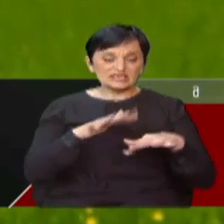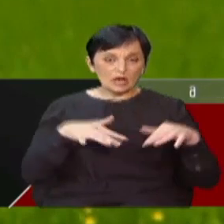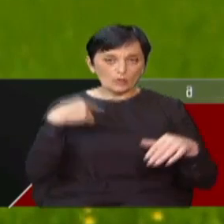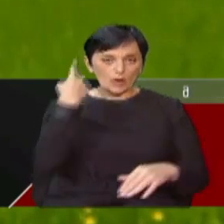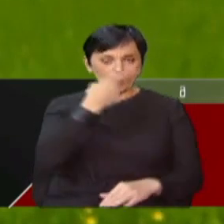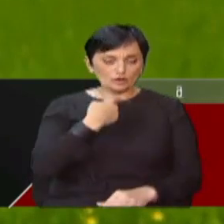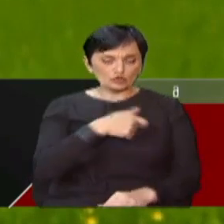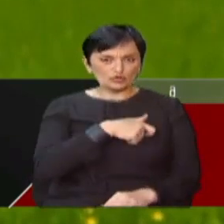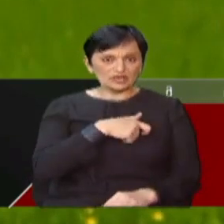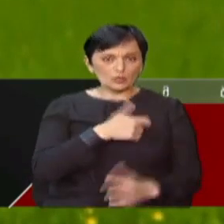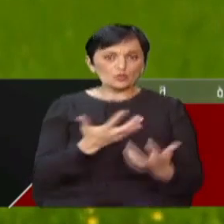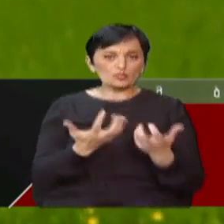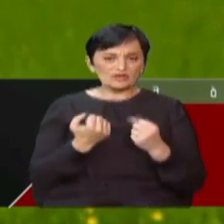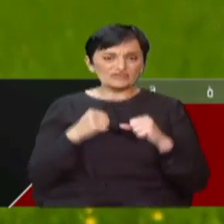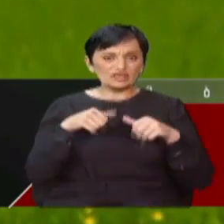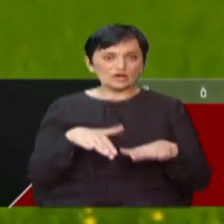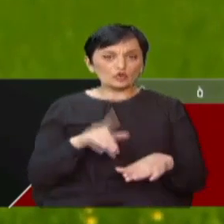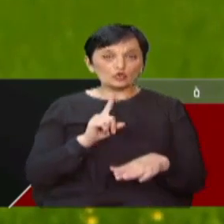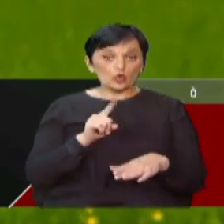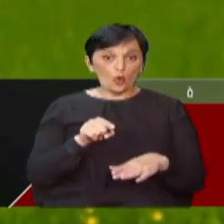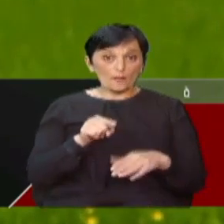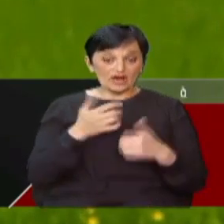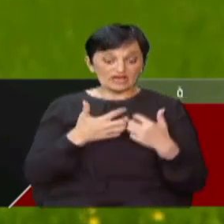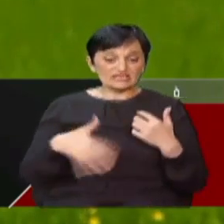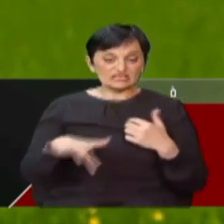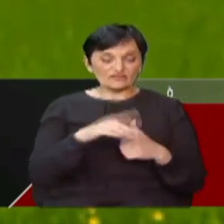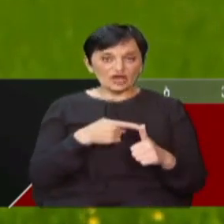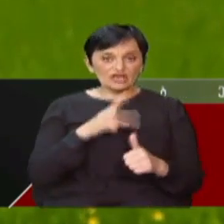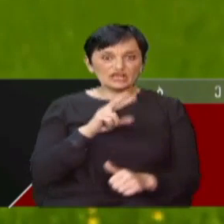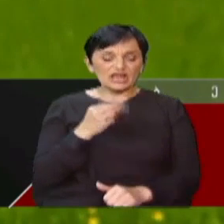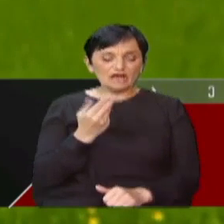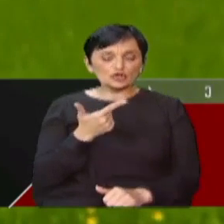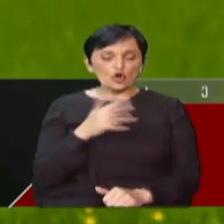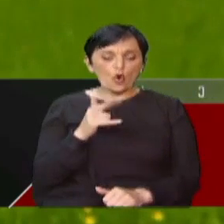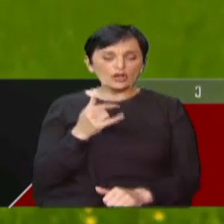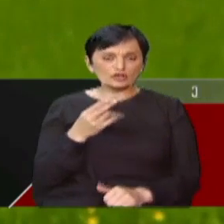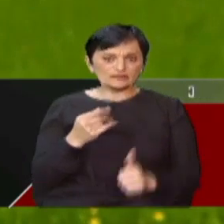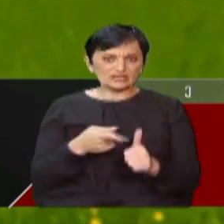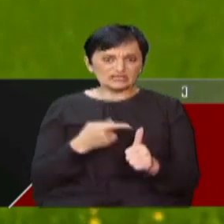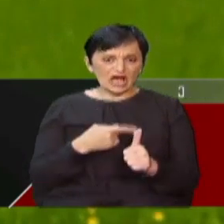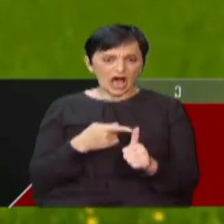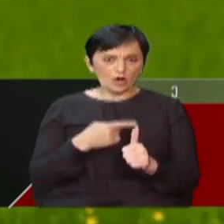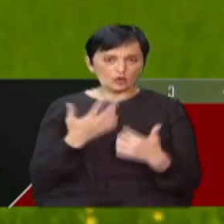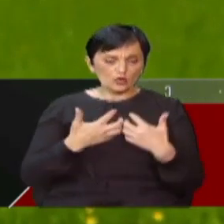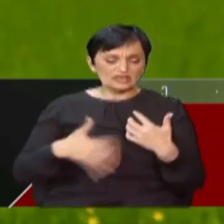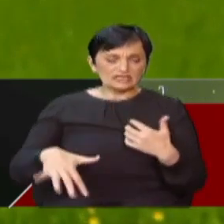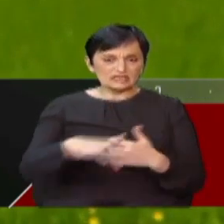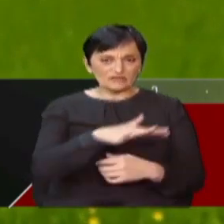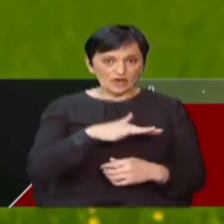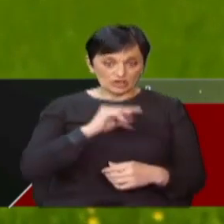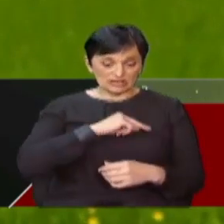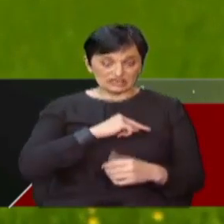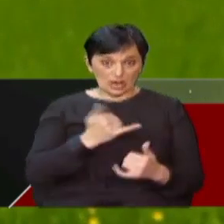მაჟორიტარმა დეპუტატმა მივიღეთ გადაწყვეტილება, რომ ამ სკვერს ეწოდოს ლაშა გოგიაშვილის სახელობის სკვერი. Სამუშაოები